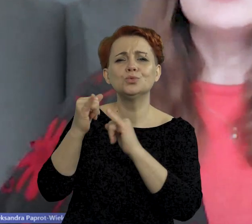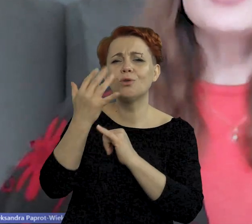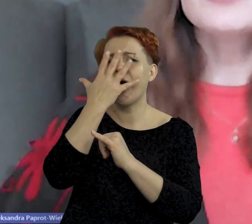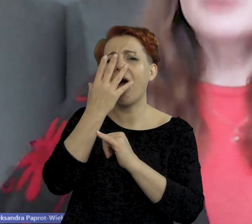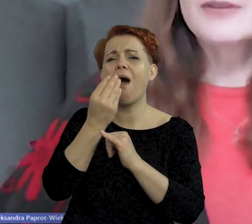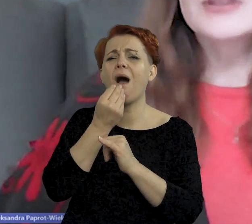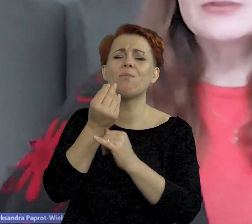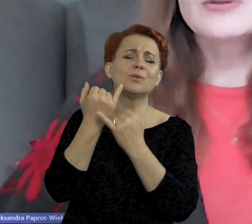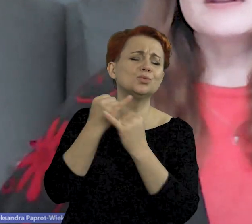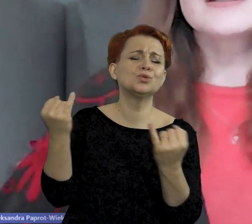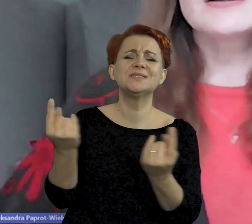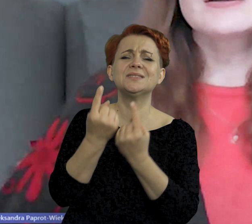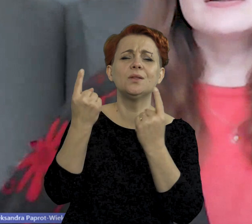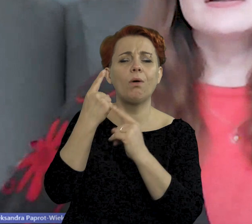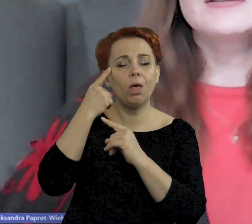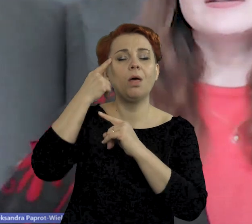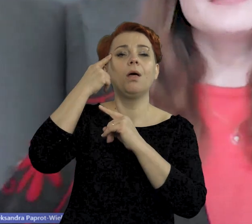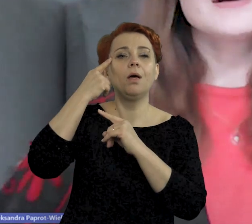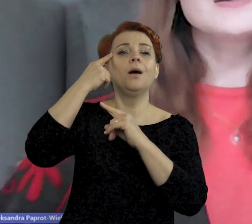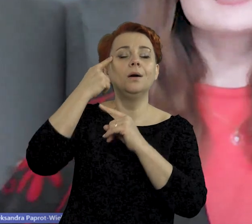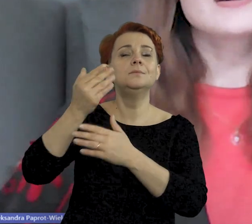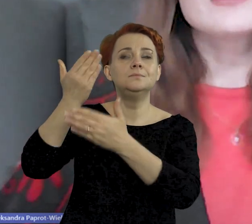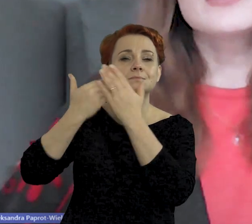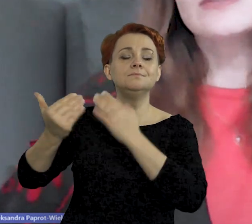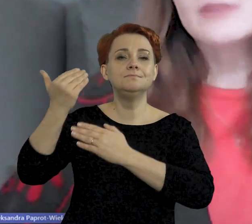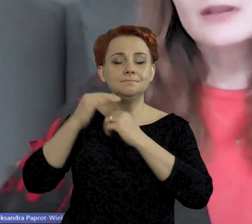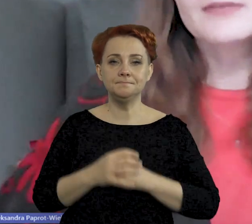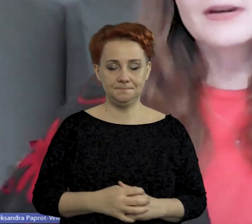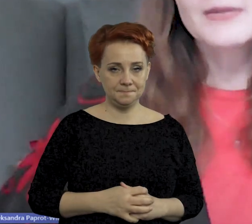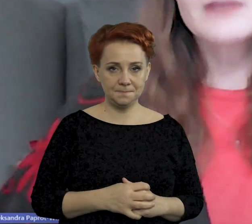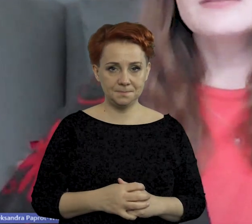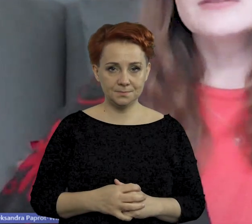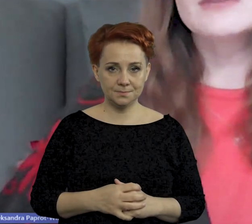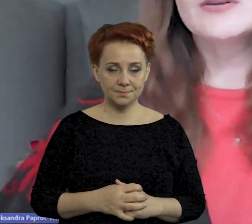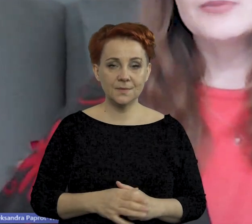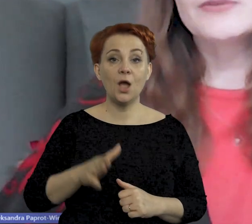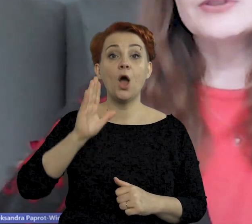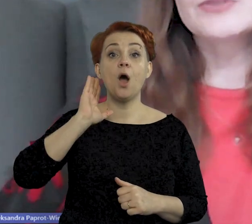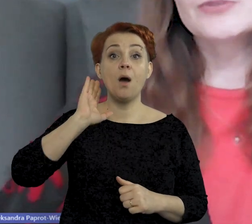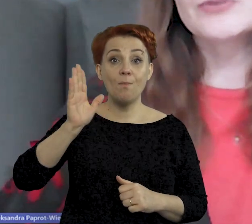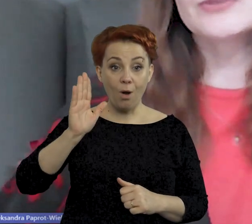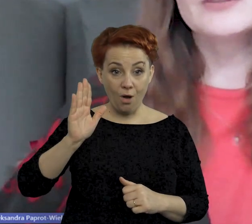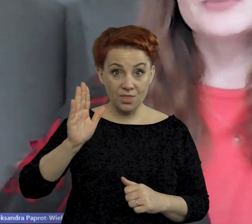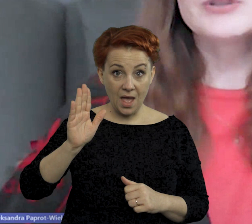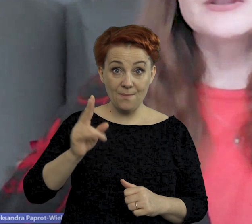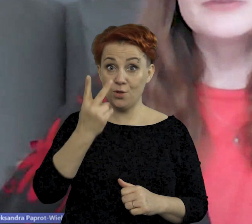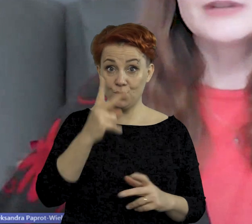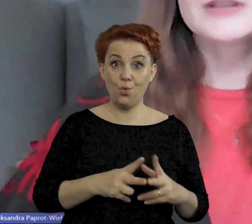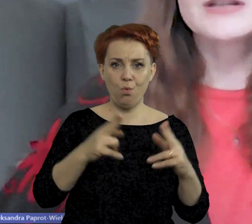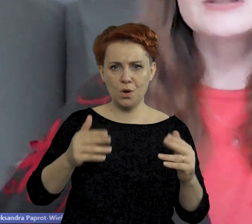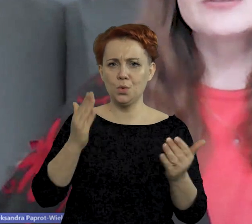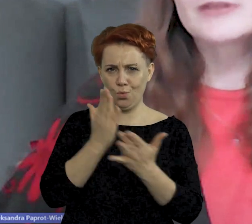przeszłości. Potem pojawia się ta druga faza, kiedy badacz reaguje na konkretne fragmenty wysłuchanej opowieści. Możemy tutaj